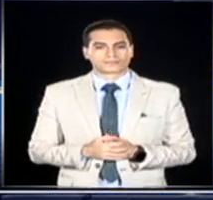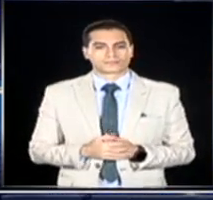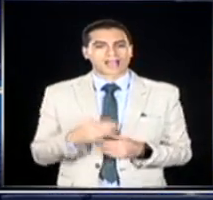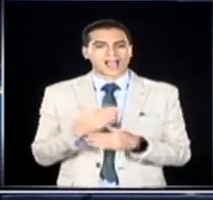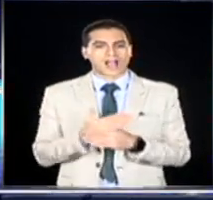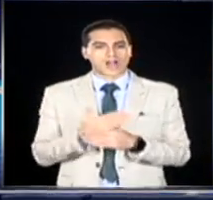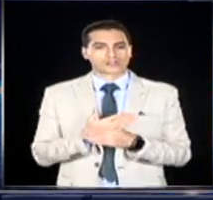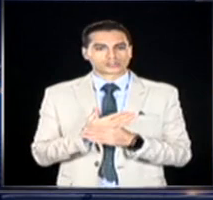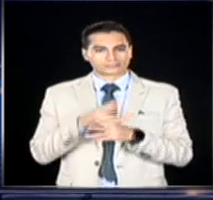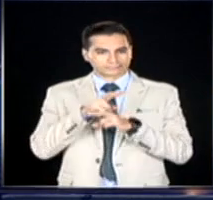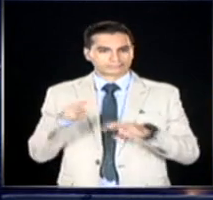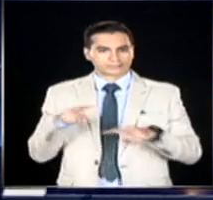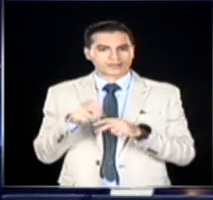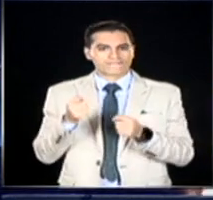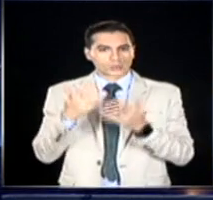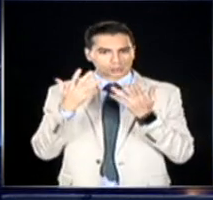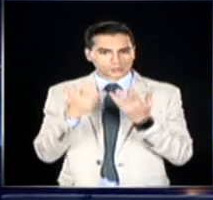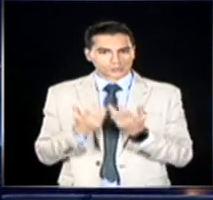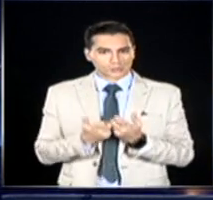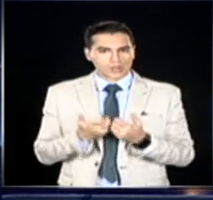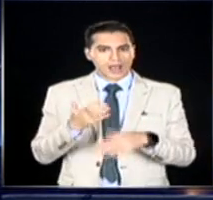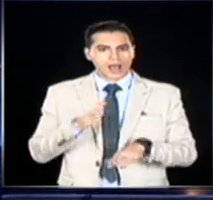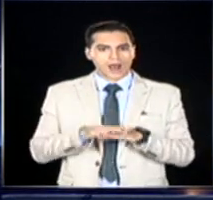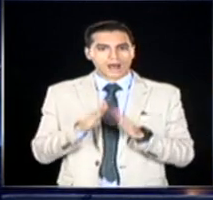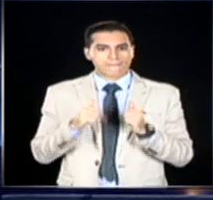علشان يحجموا نفوذ جمال عبد الناصر في المنطقة